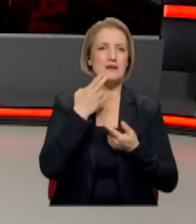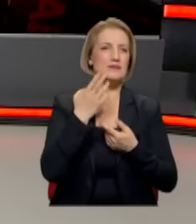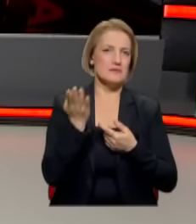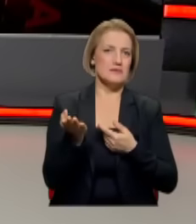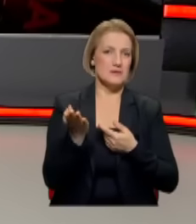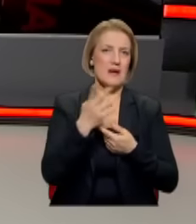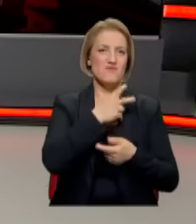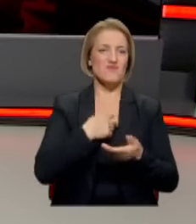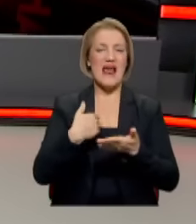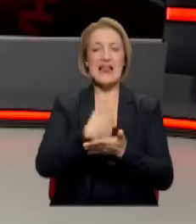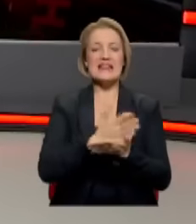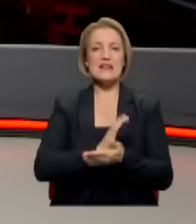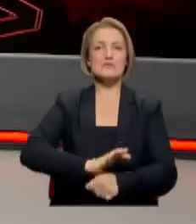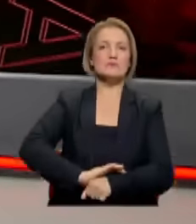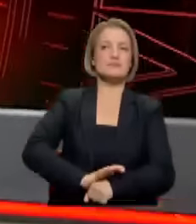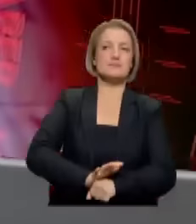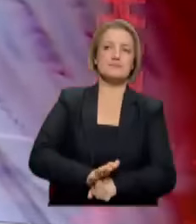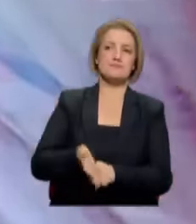arasında vergi dilimi